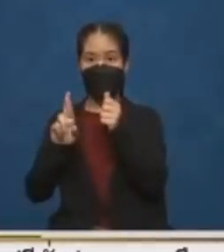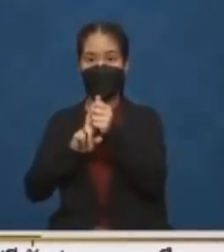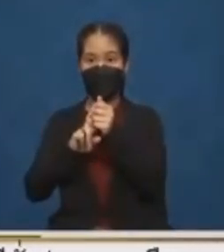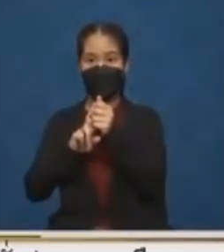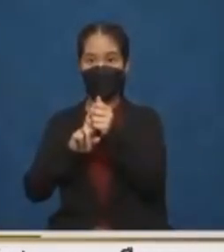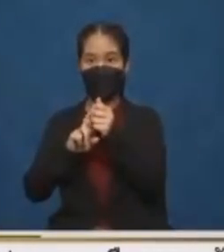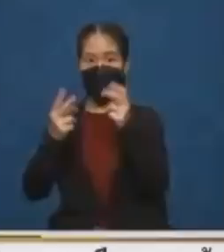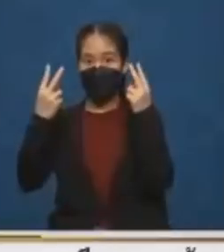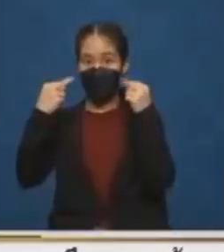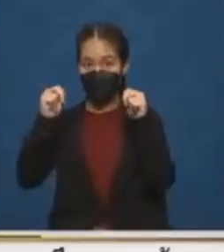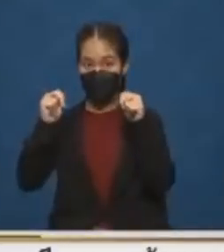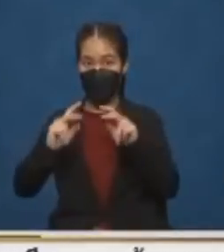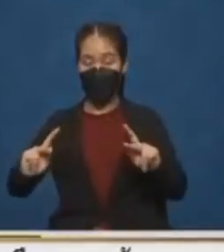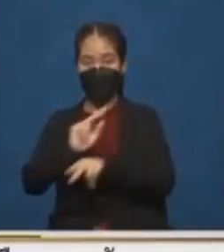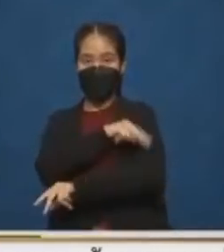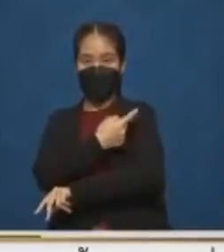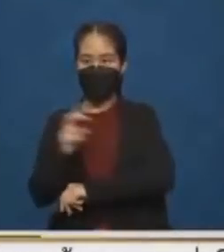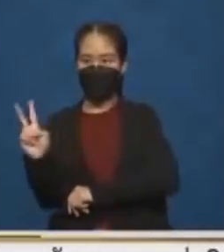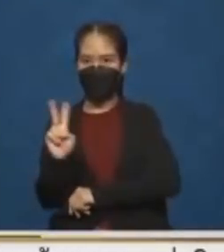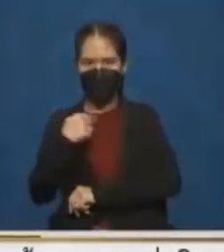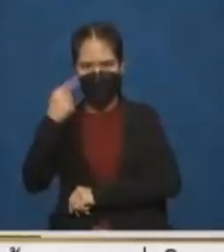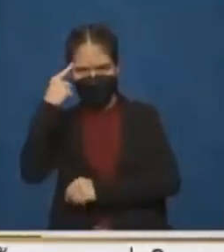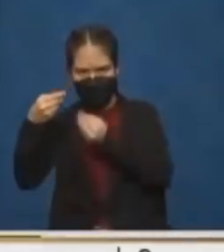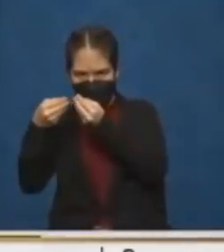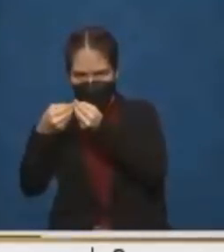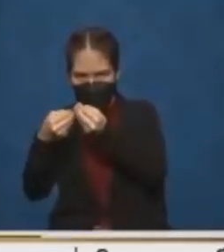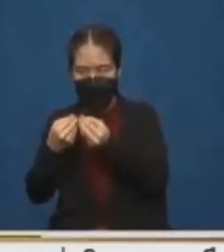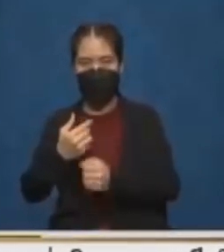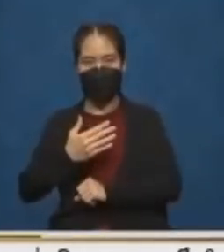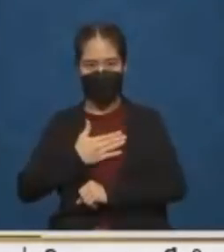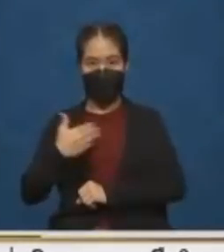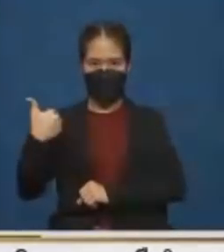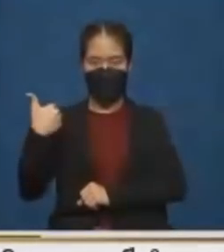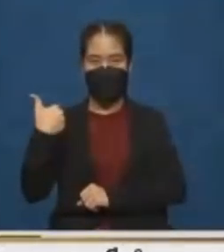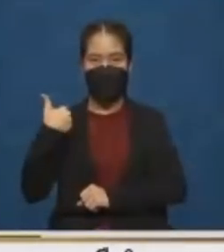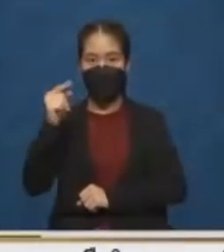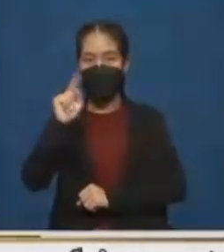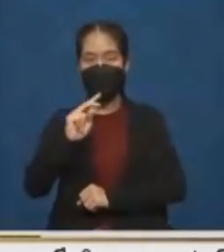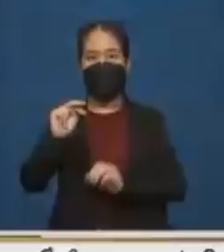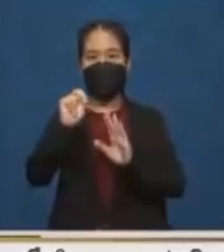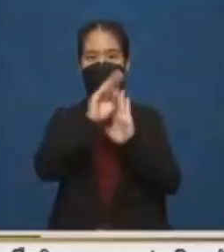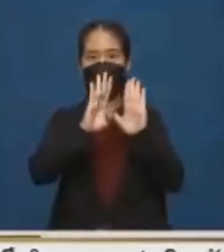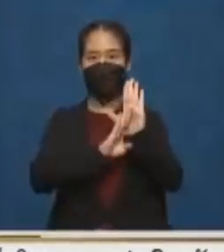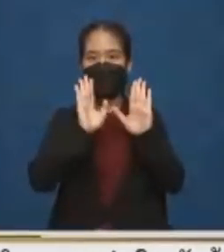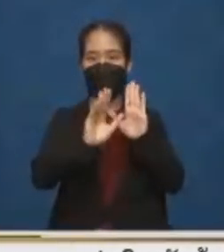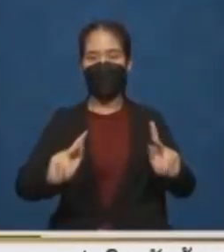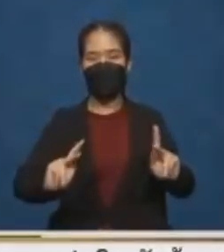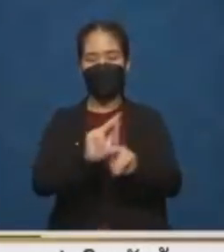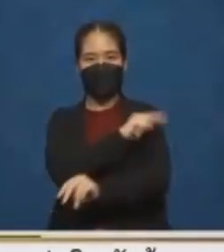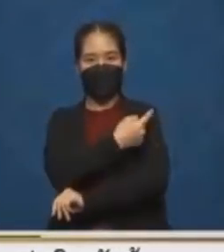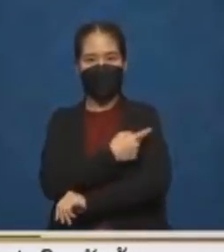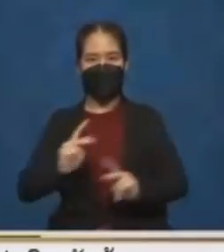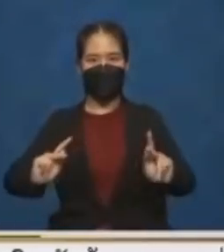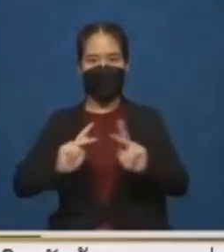ผมมหกฐานเป็ข้อสั่งการของนายกรัมนติที่ให้นโยบายต่อกระส่งสาธนาศุกข์และกระส่วงต่ประเท